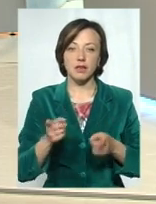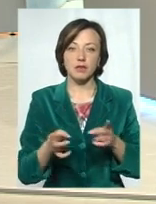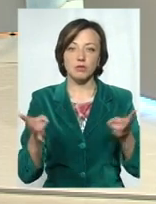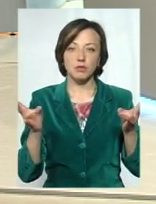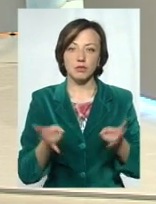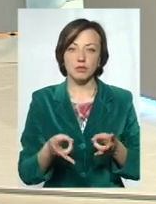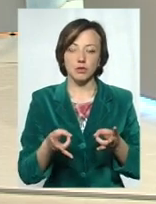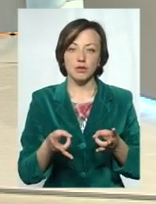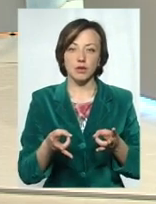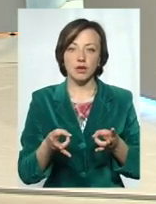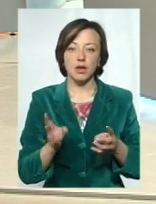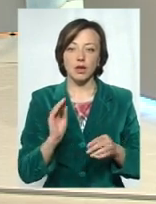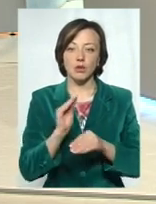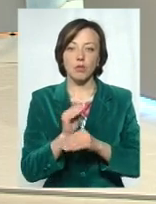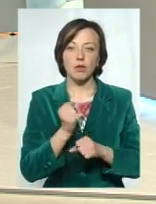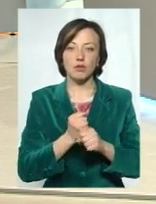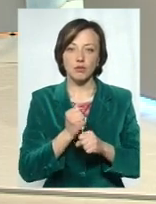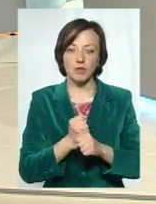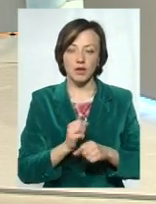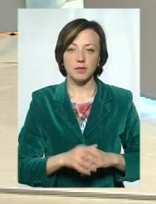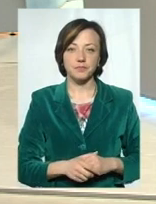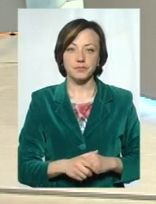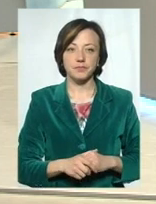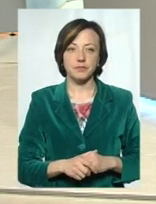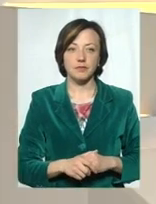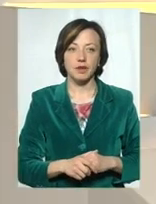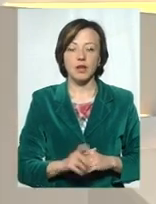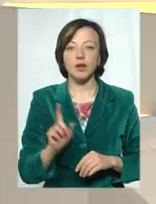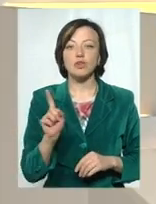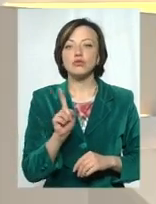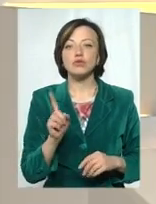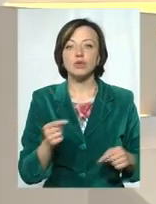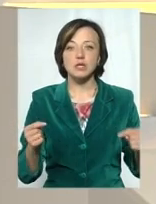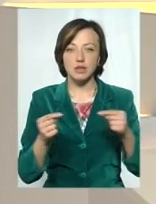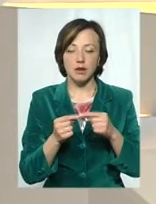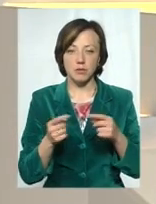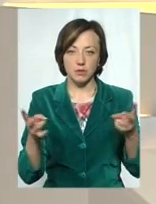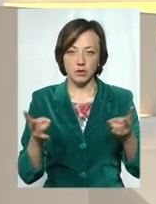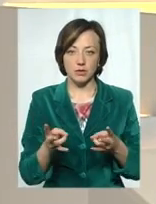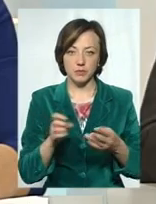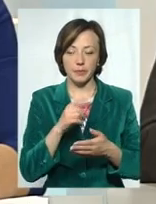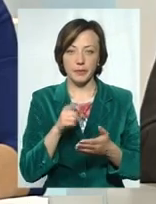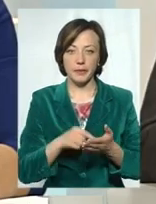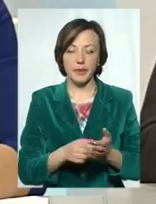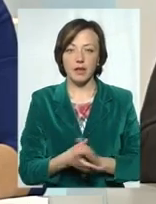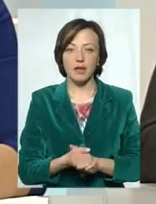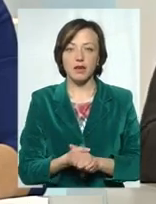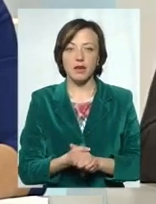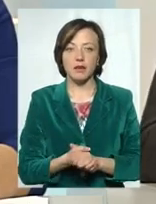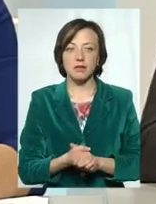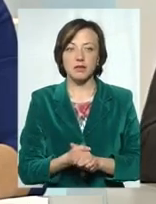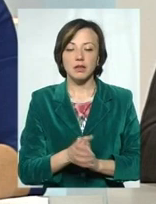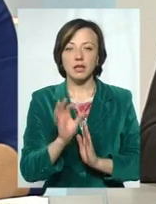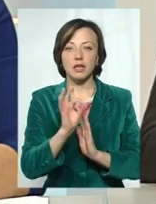потребують реального допрацювання і засторог. Що саме? Що насамперед? Перше,